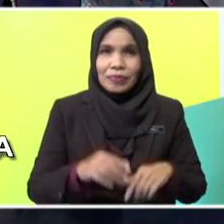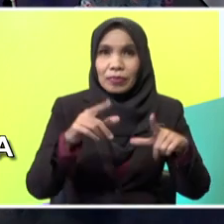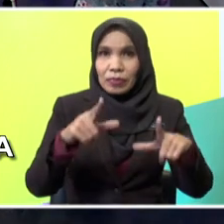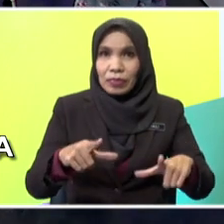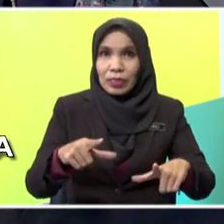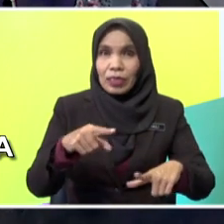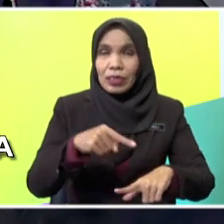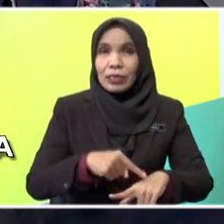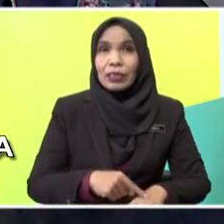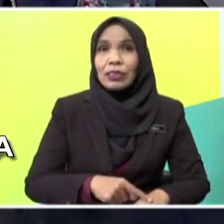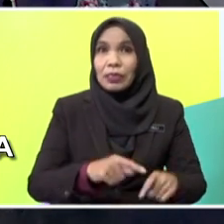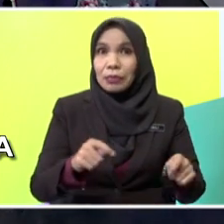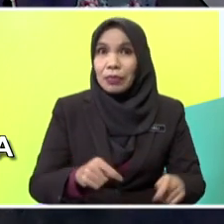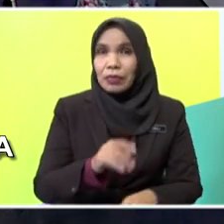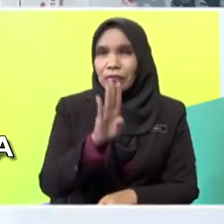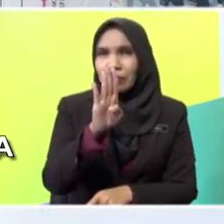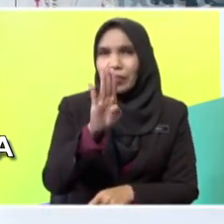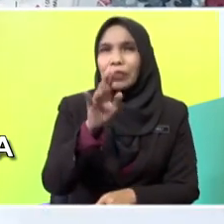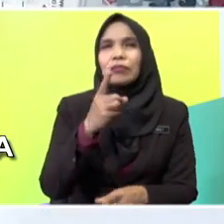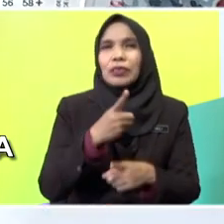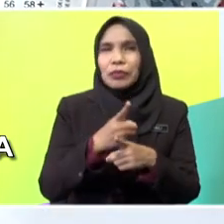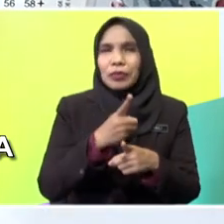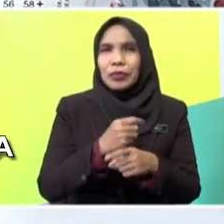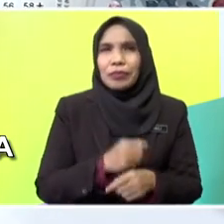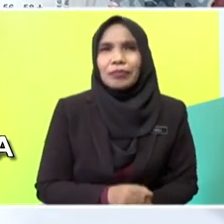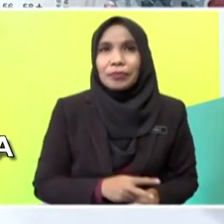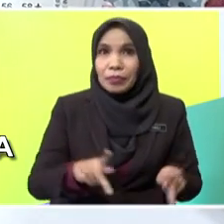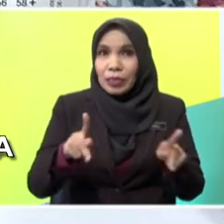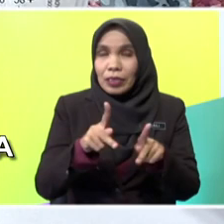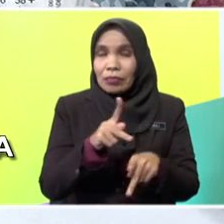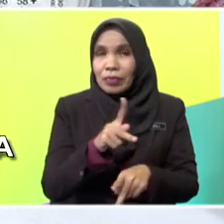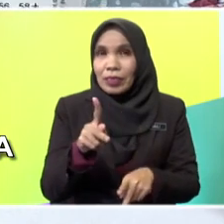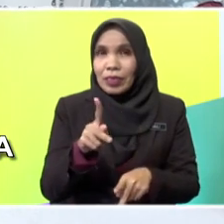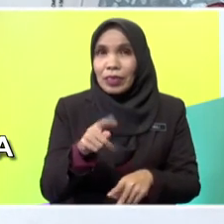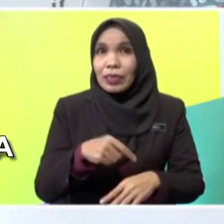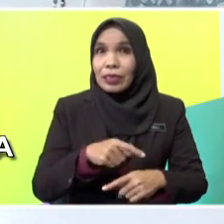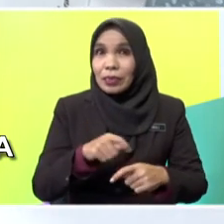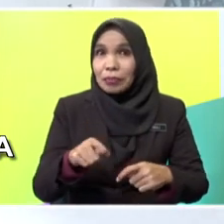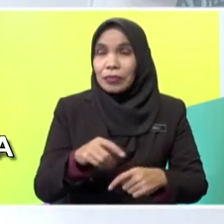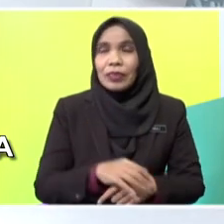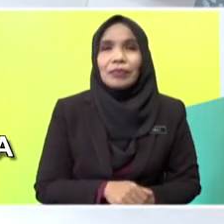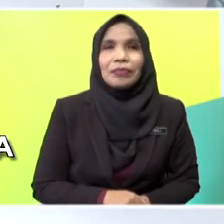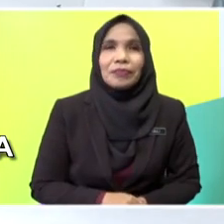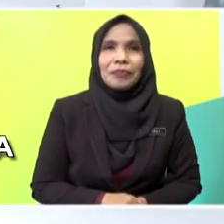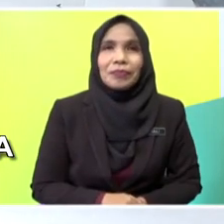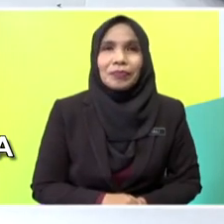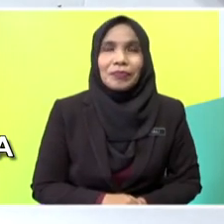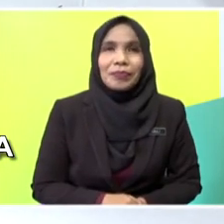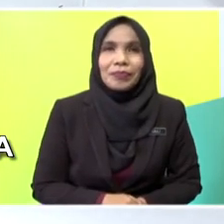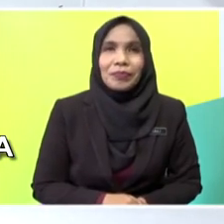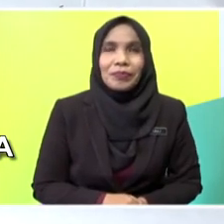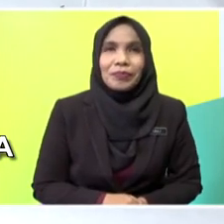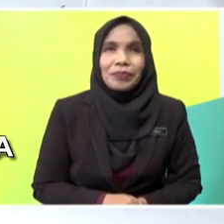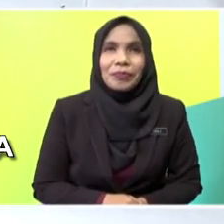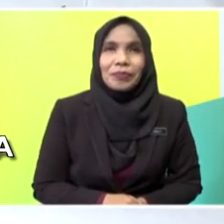B betul-betul. Angkat. Pastikan di tepi. Okey, dan garis.